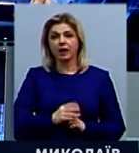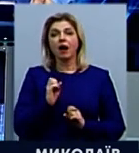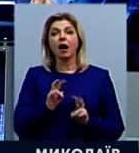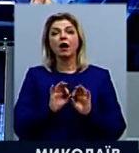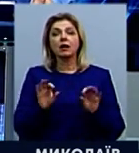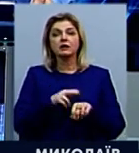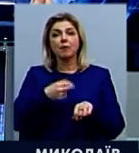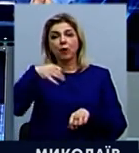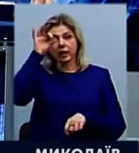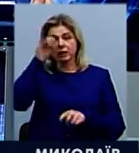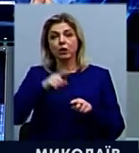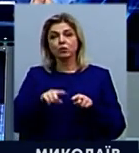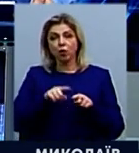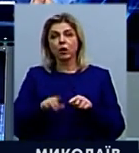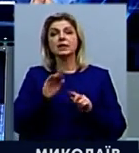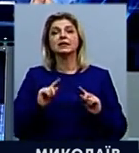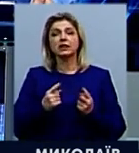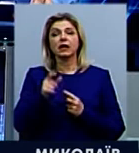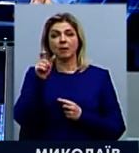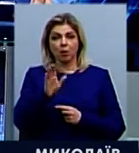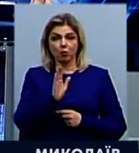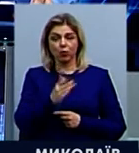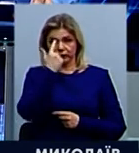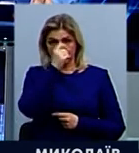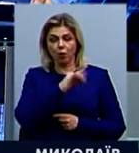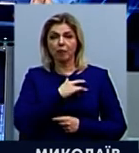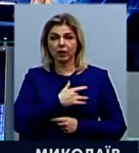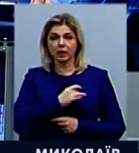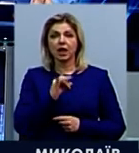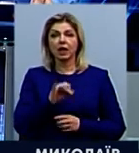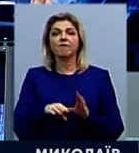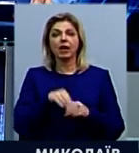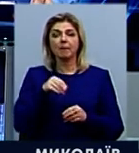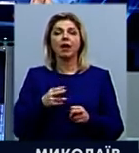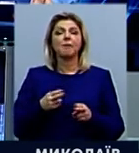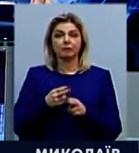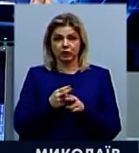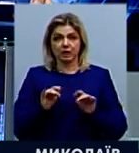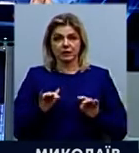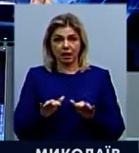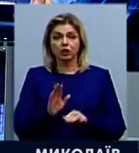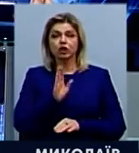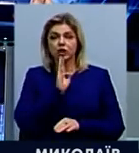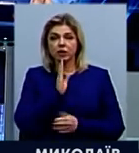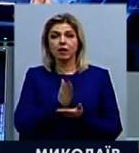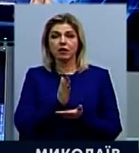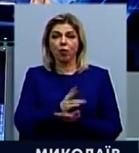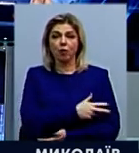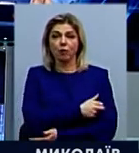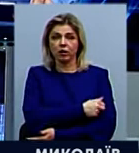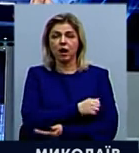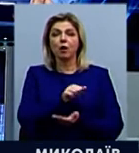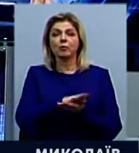поліції, найближчим часом затриманому повідомлять про підозру та оберуть міру запобіжного заходу. Жінка перебуває у лікарні. Триває